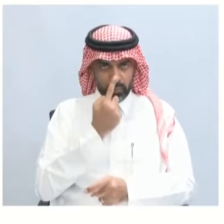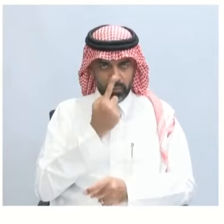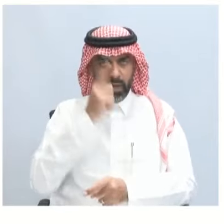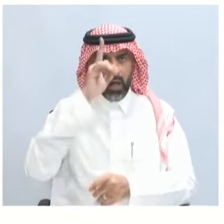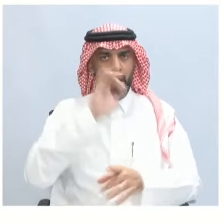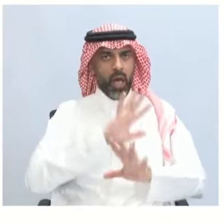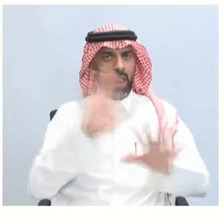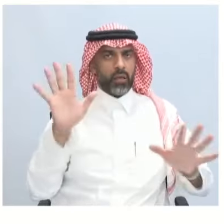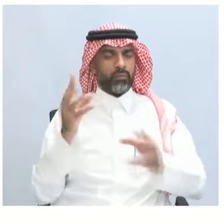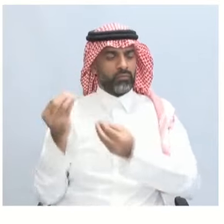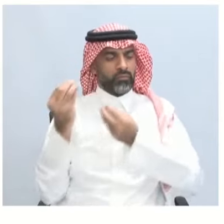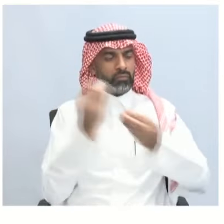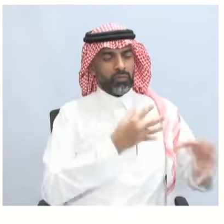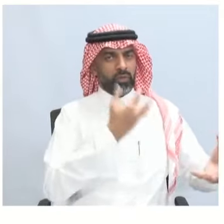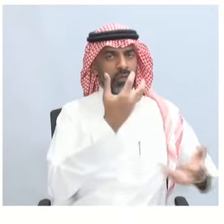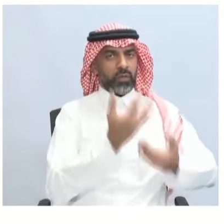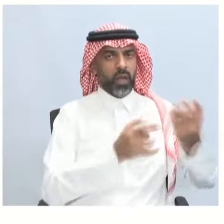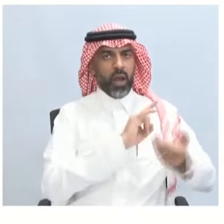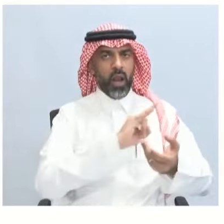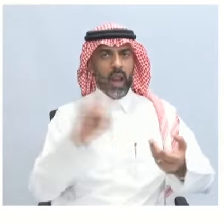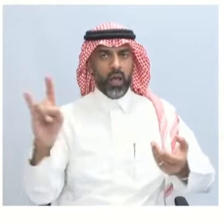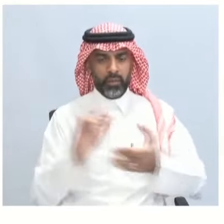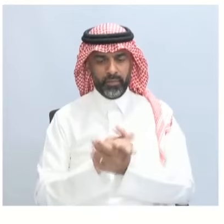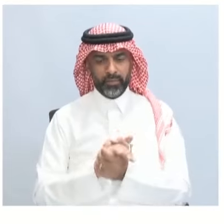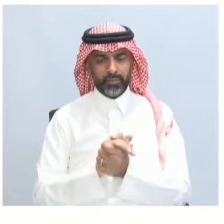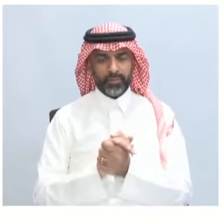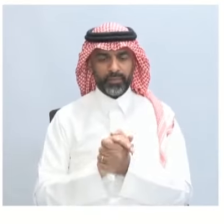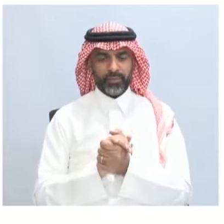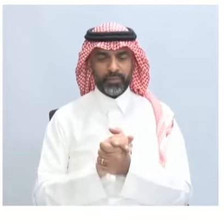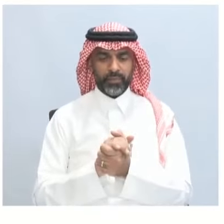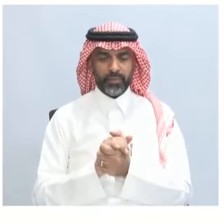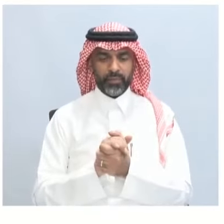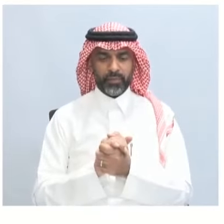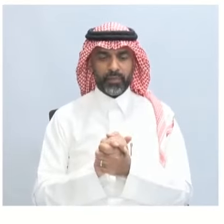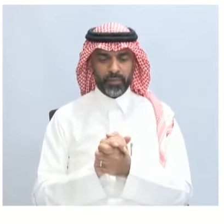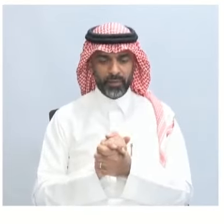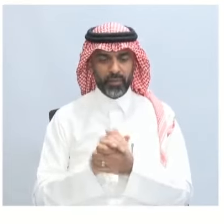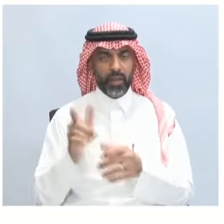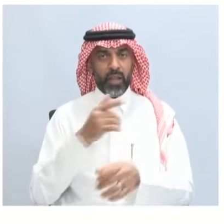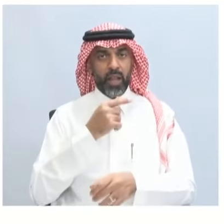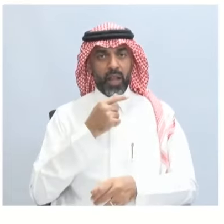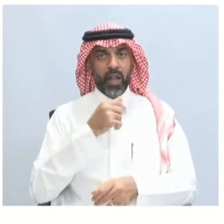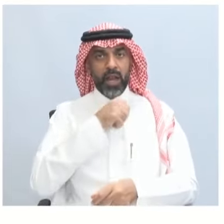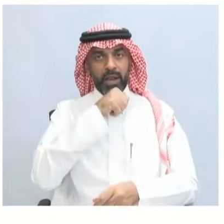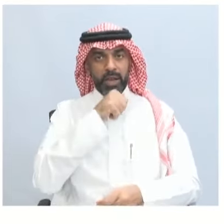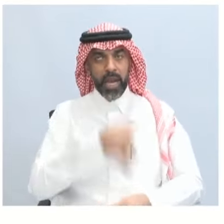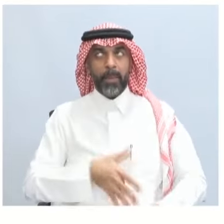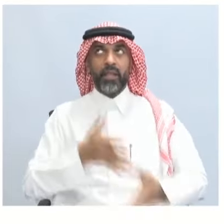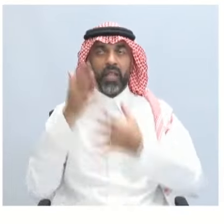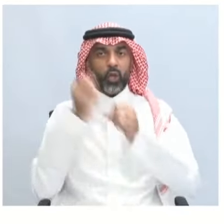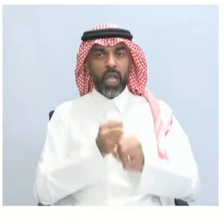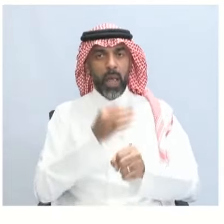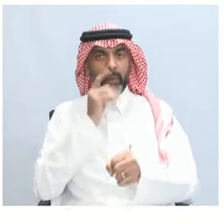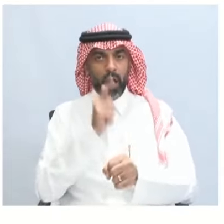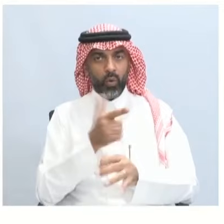قال لا اله الا الله يبتغي بذلك وجه الله فانظروا الى هذه البشاره وهذا الكرم من الله